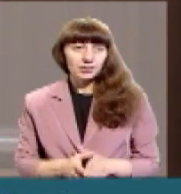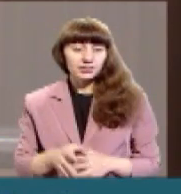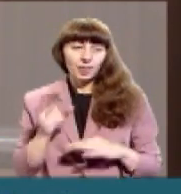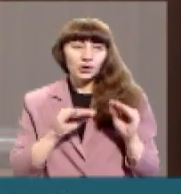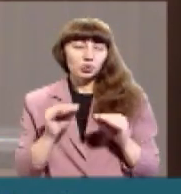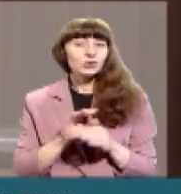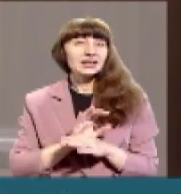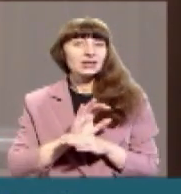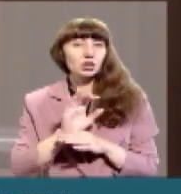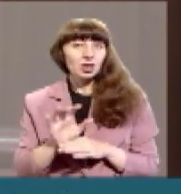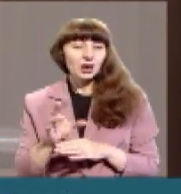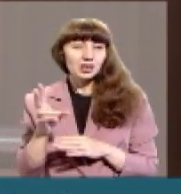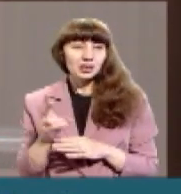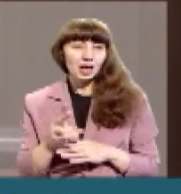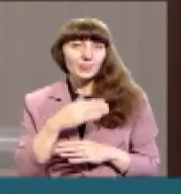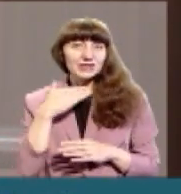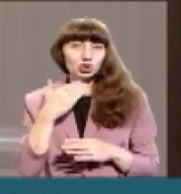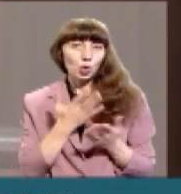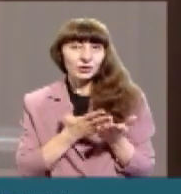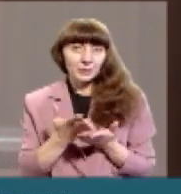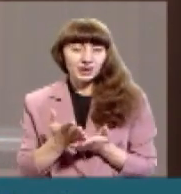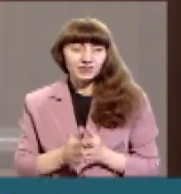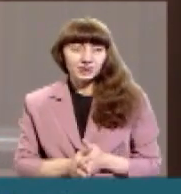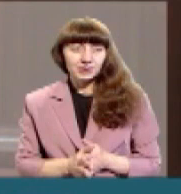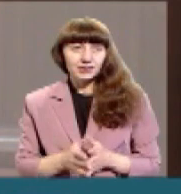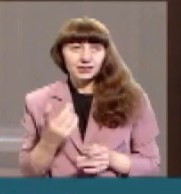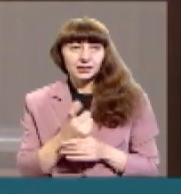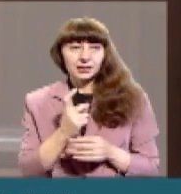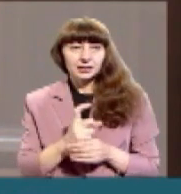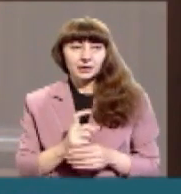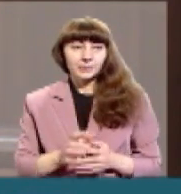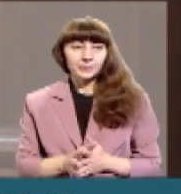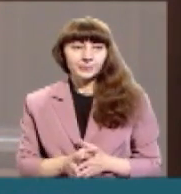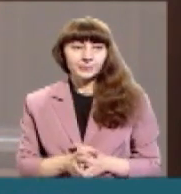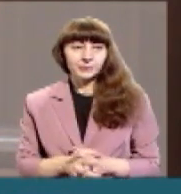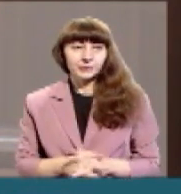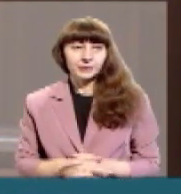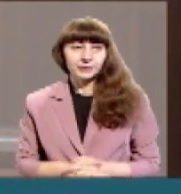которое направлено на мясное производство. А именно это